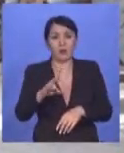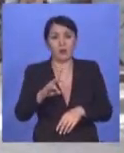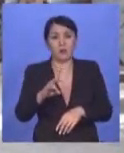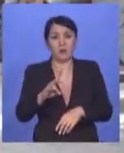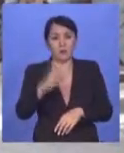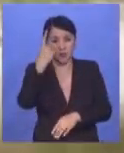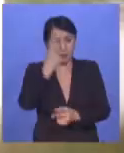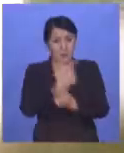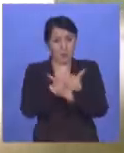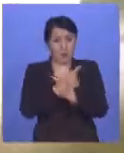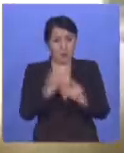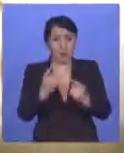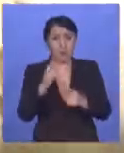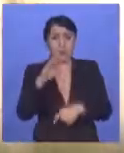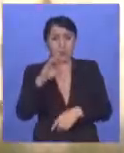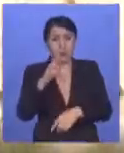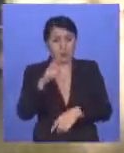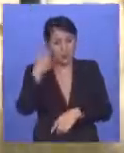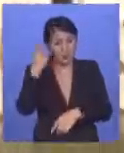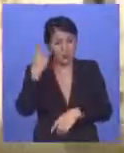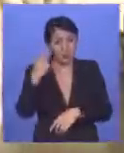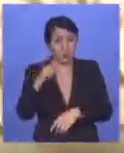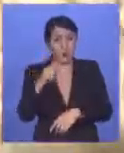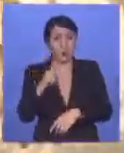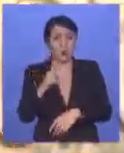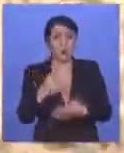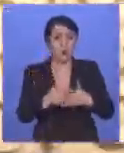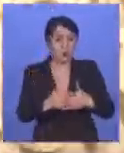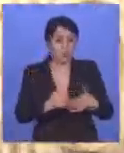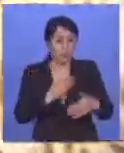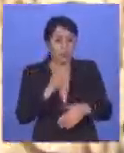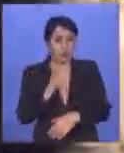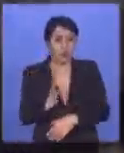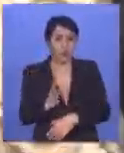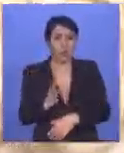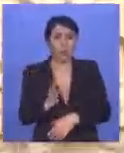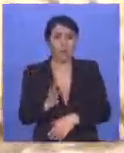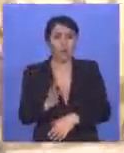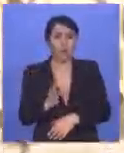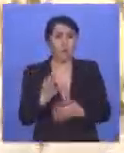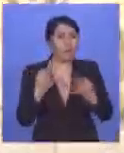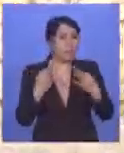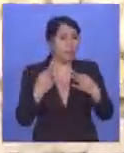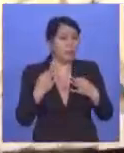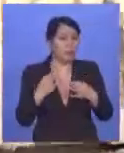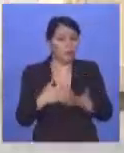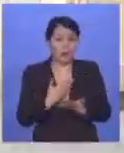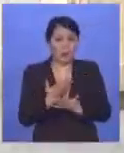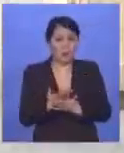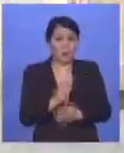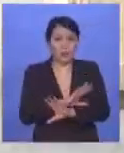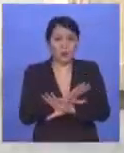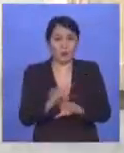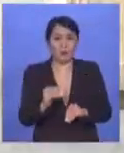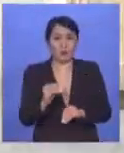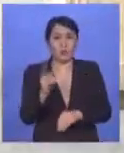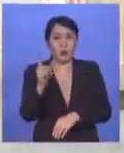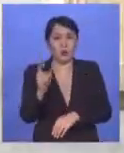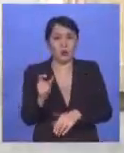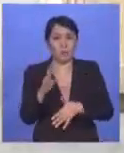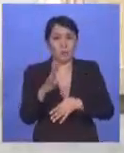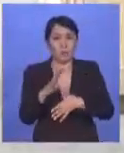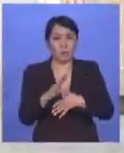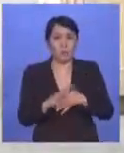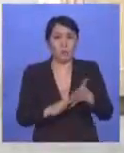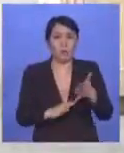Респонденттер жіберген мәліметтерде қате анықталса, алғашында оларға ескерту беріледі. Ал мүлдем ұсынбаған үшін азаматтарға айыппұл салынады.